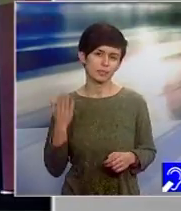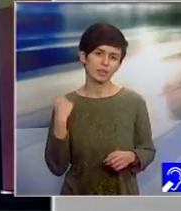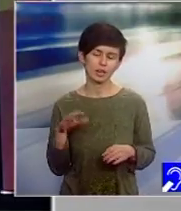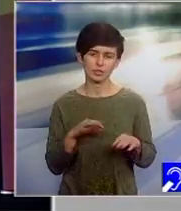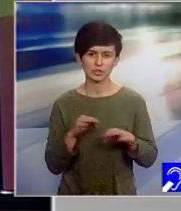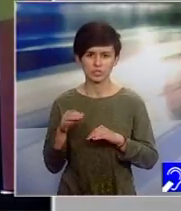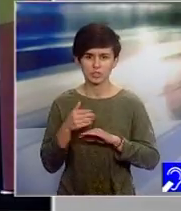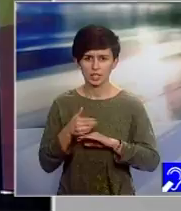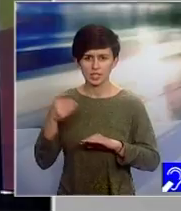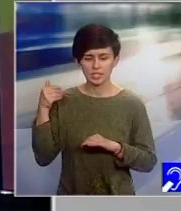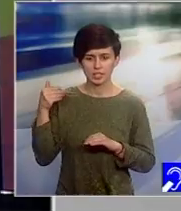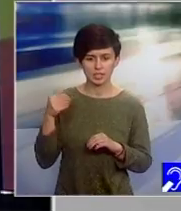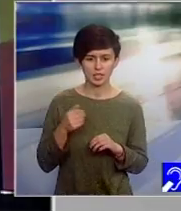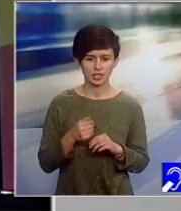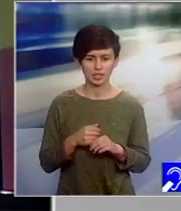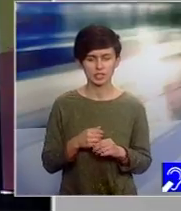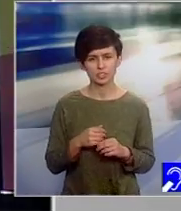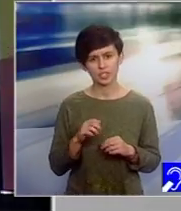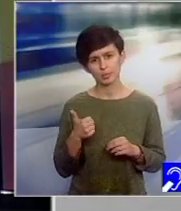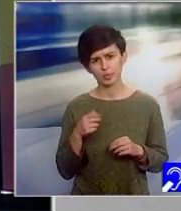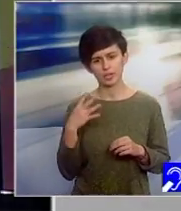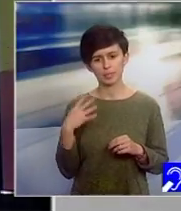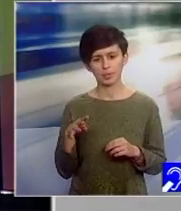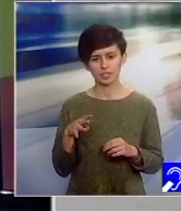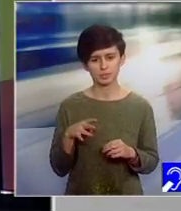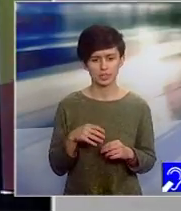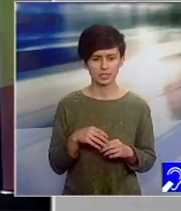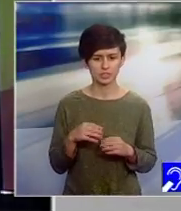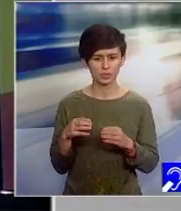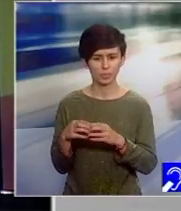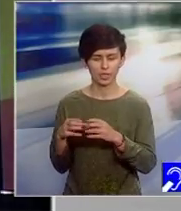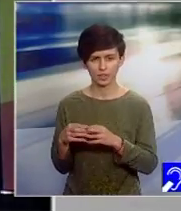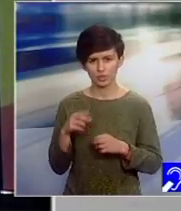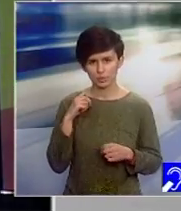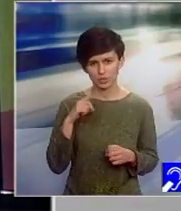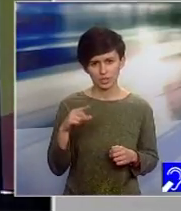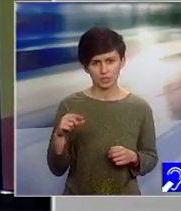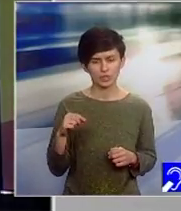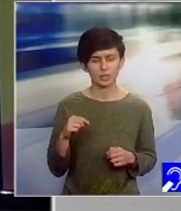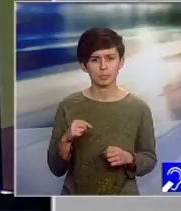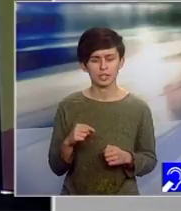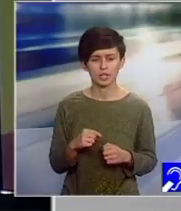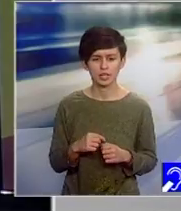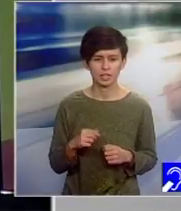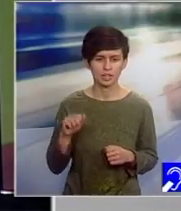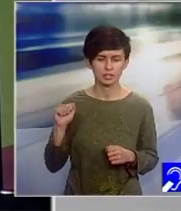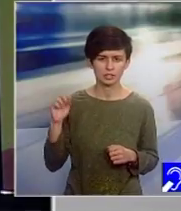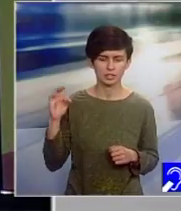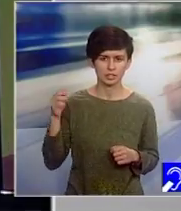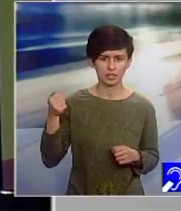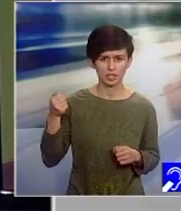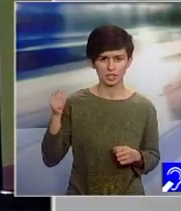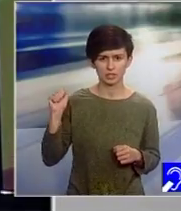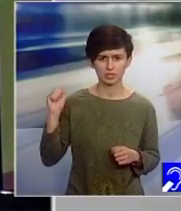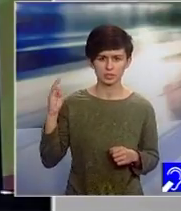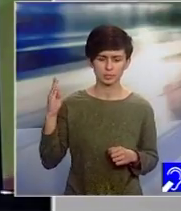înainte. Și primele 14 echipaje vor merge la Strasburg. Fiecare echipaj